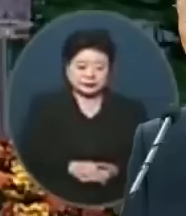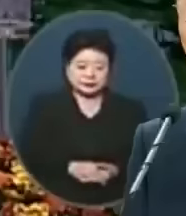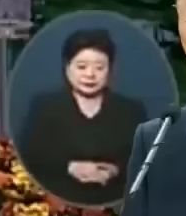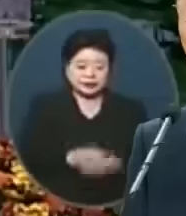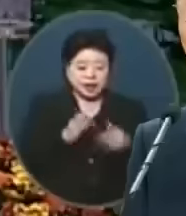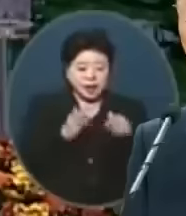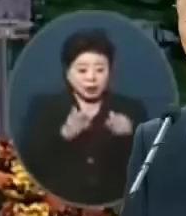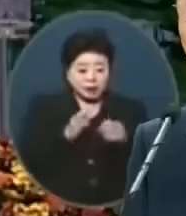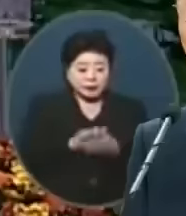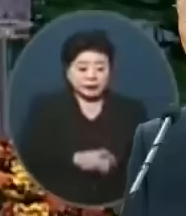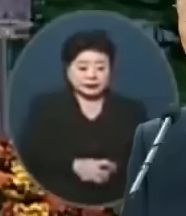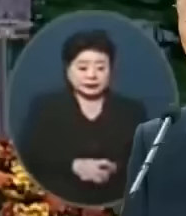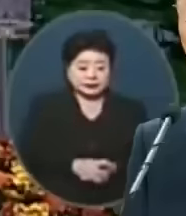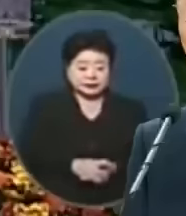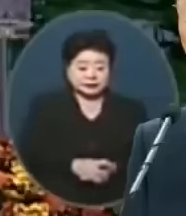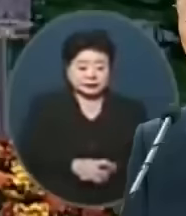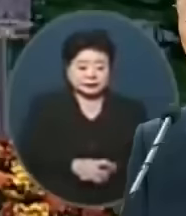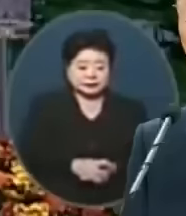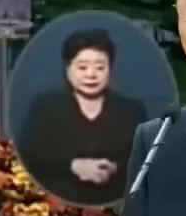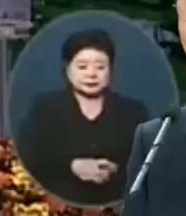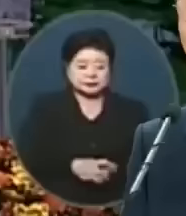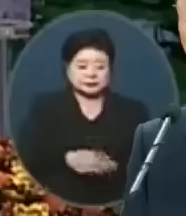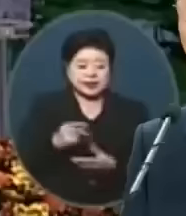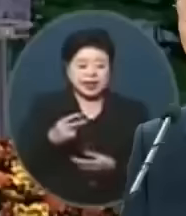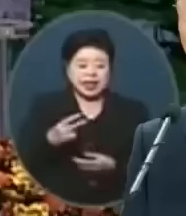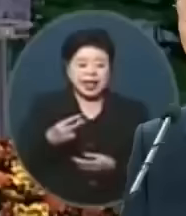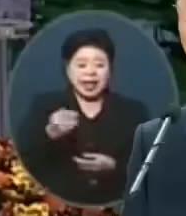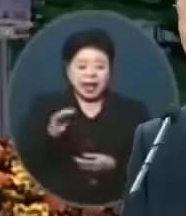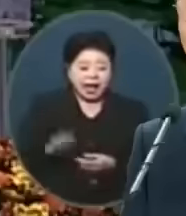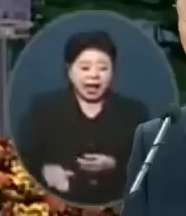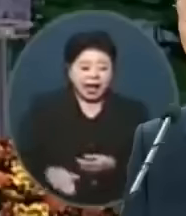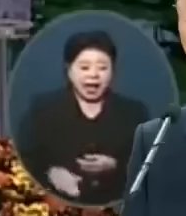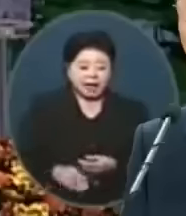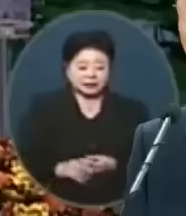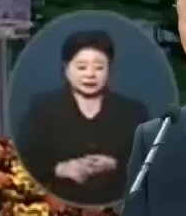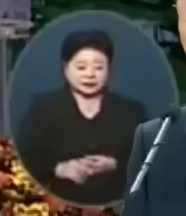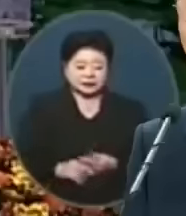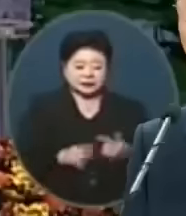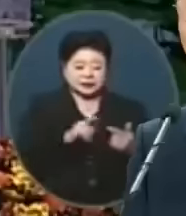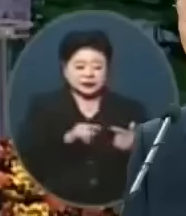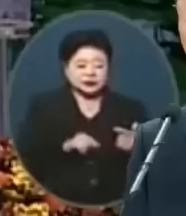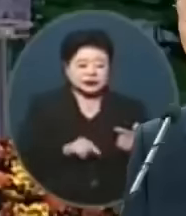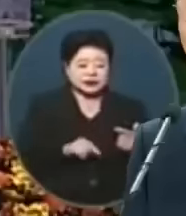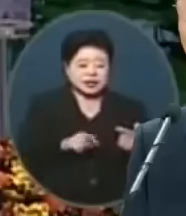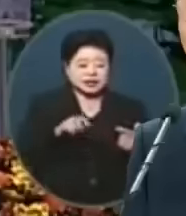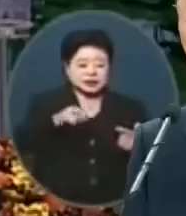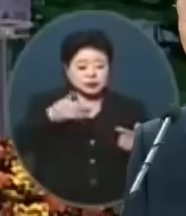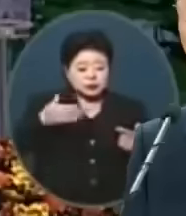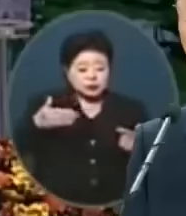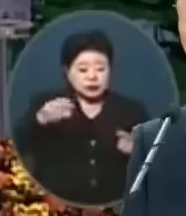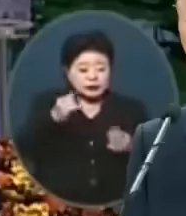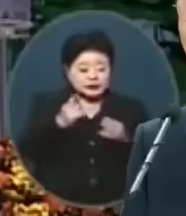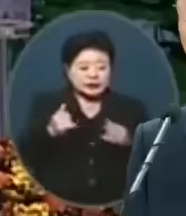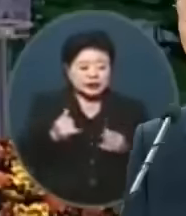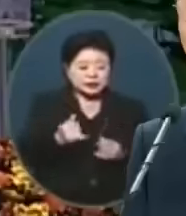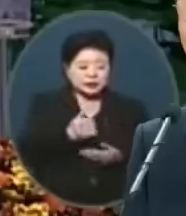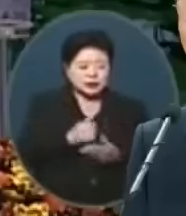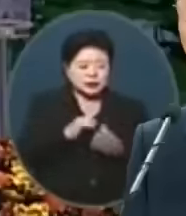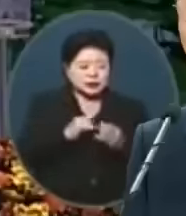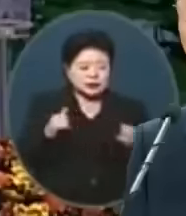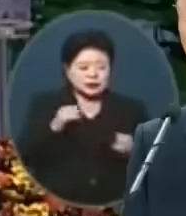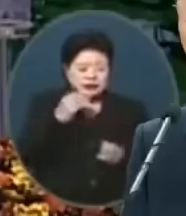간구하는 것입니다. 역대하 6장 29절로 30절에 보면 한 사람이나 혹 주의 온 백성